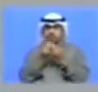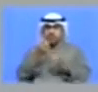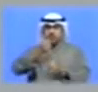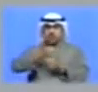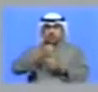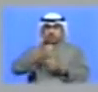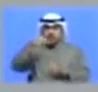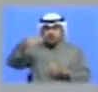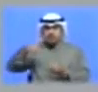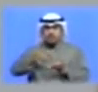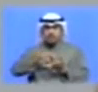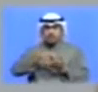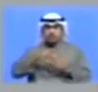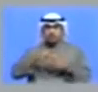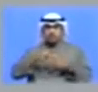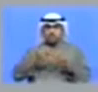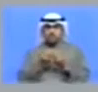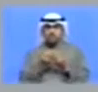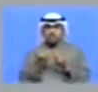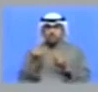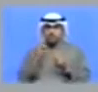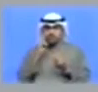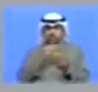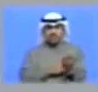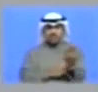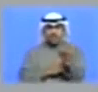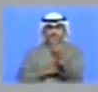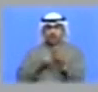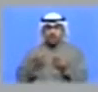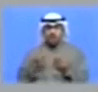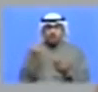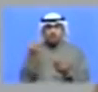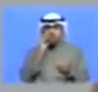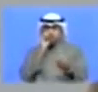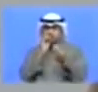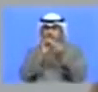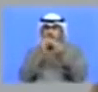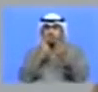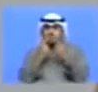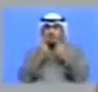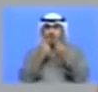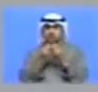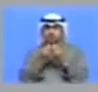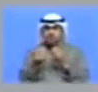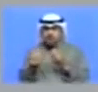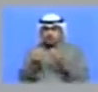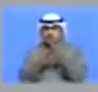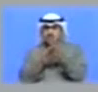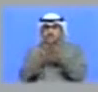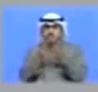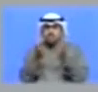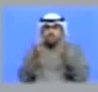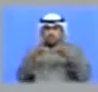أعمال داخل الكويت. وهذا التقرير يعني كان من المهم مناقشته قبل مناقشة خطة التنمية في